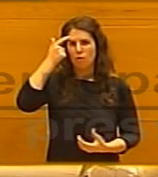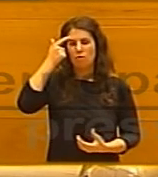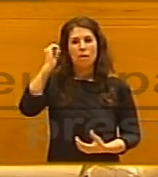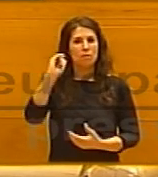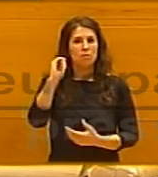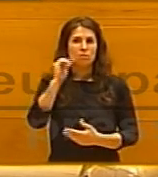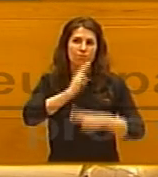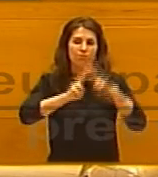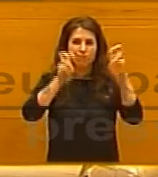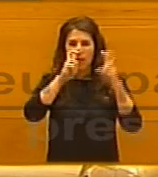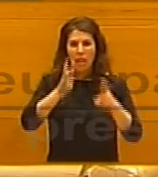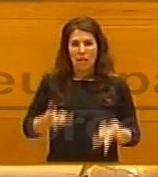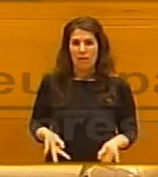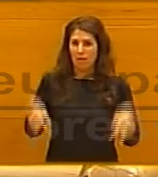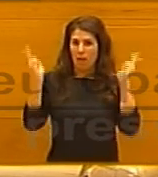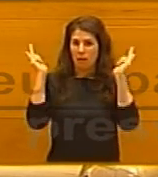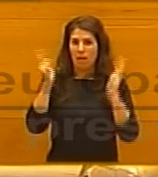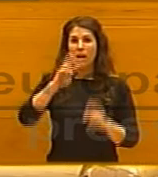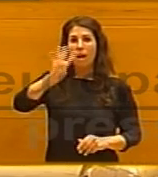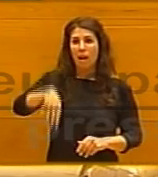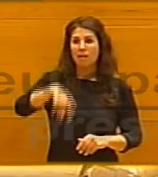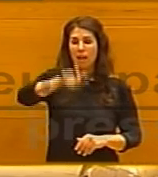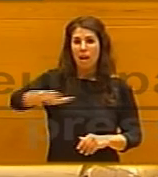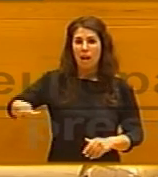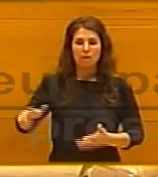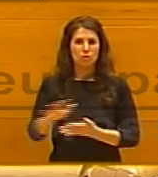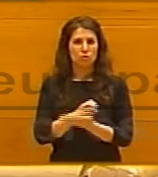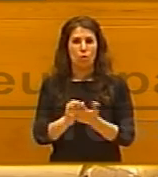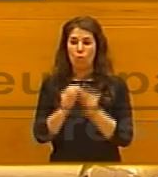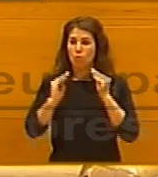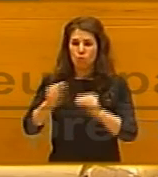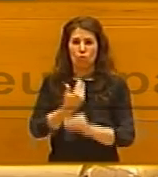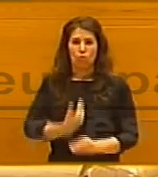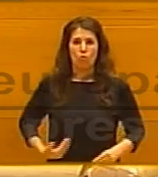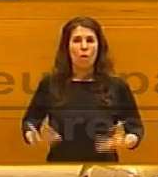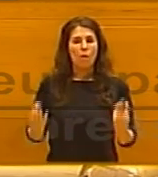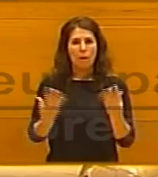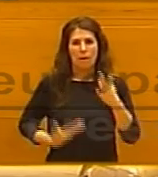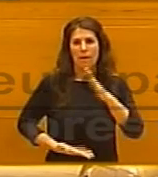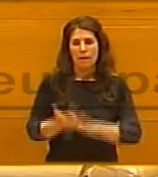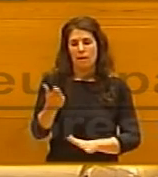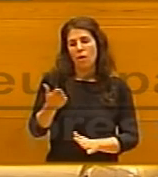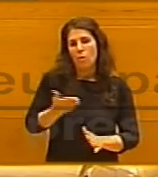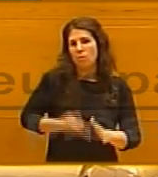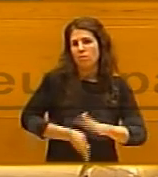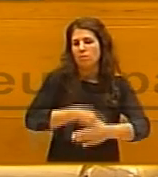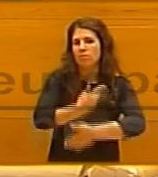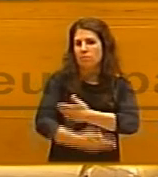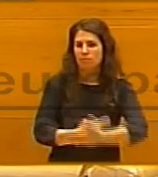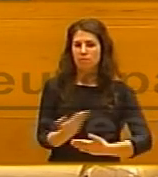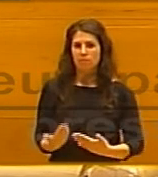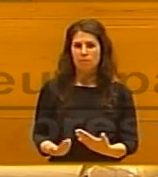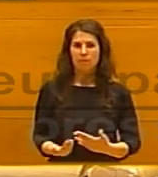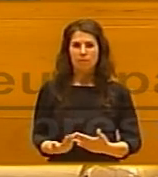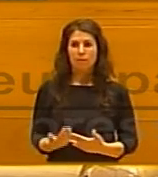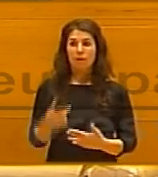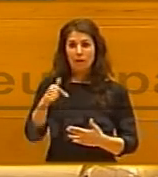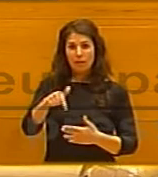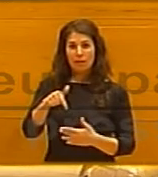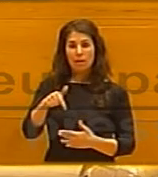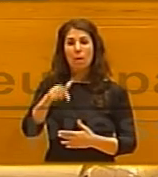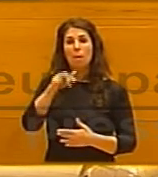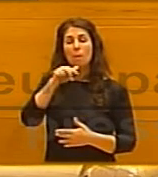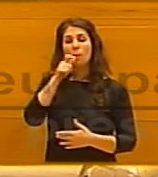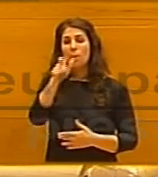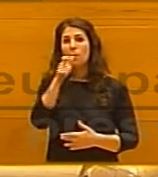llibertat. Catalans, tot això és nostre, agafem-ho i caminem-ho. Nos llenan de esperança aquestes palabras del futuro